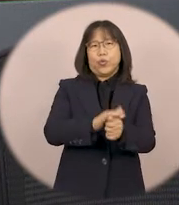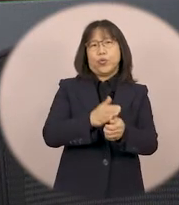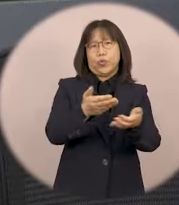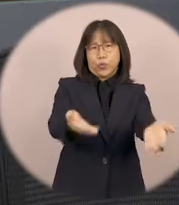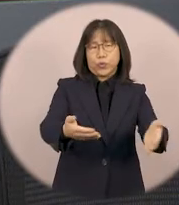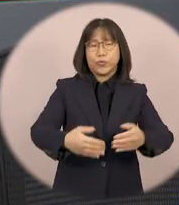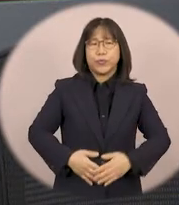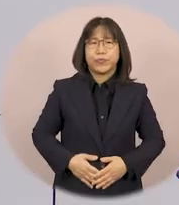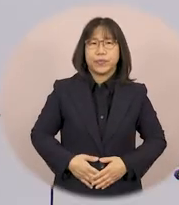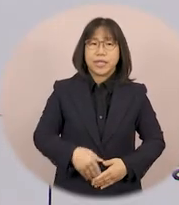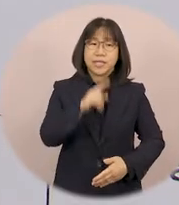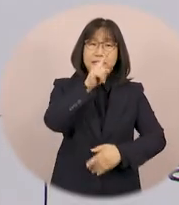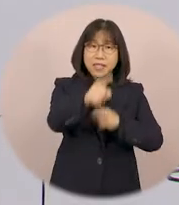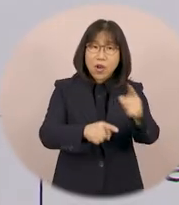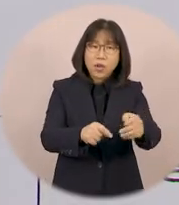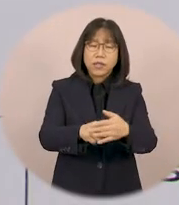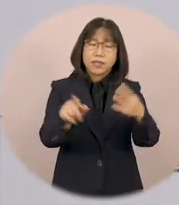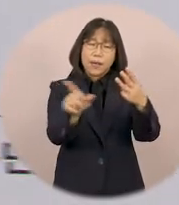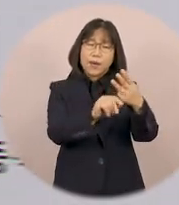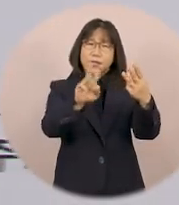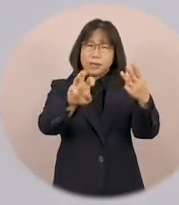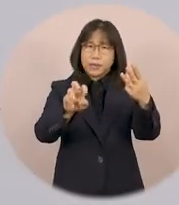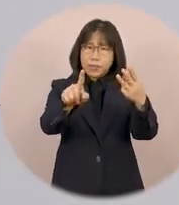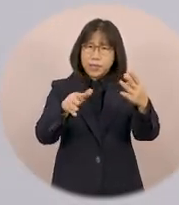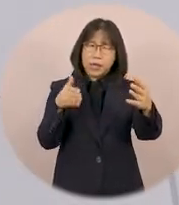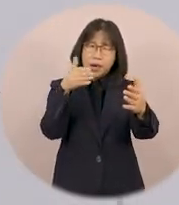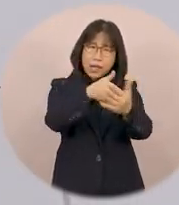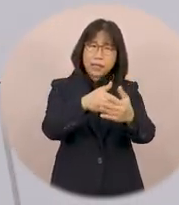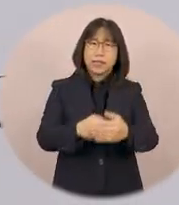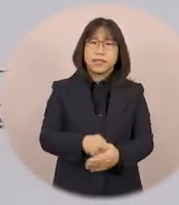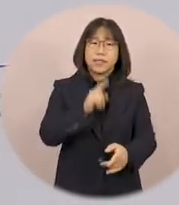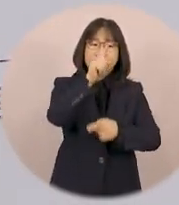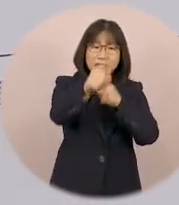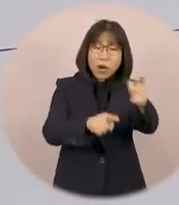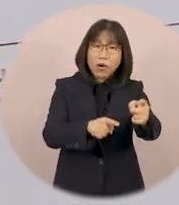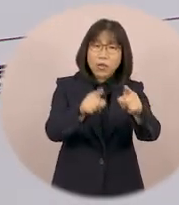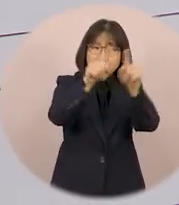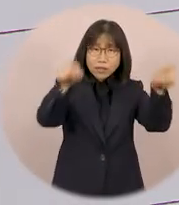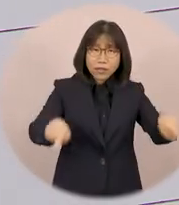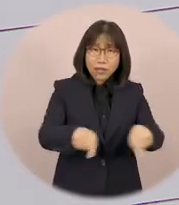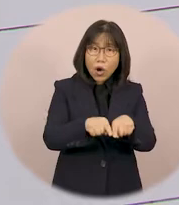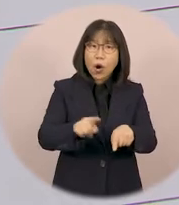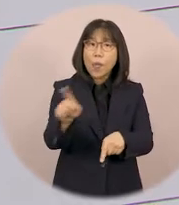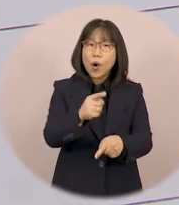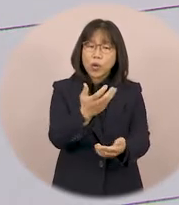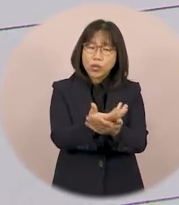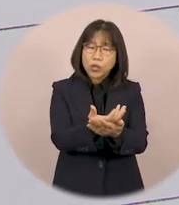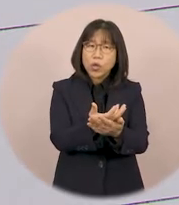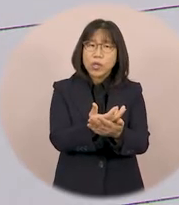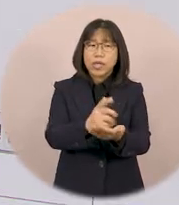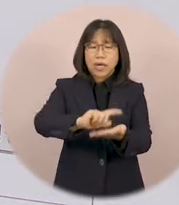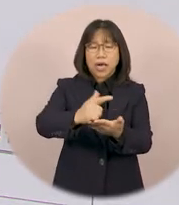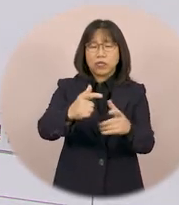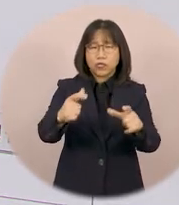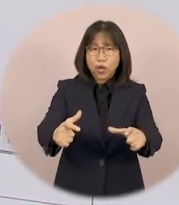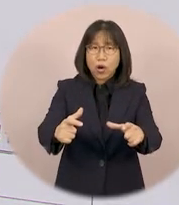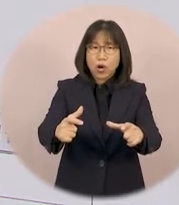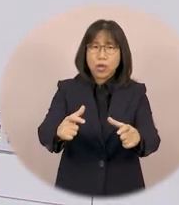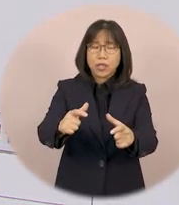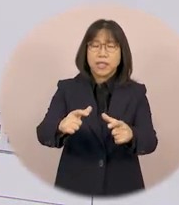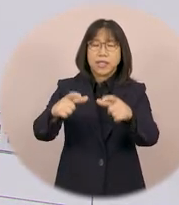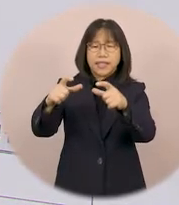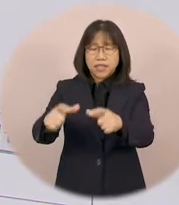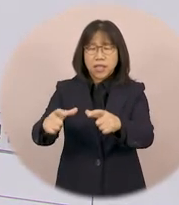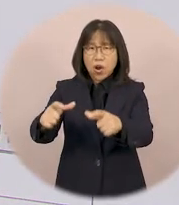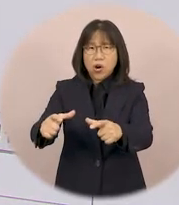지급됩니다 신청기간은 오는 3월 31일까지이며 신청서와 관련 서류는 강서 구청 지역경제과